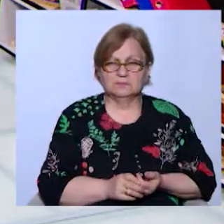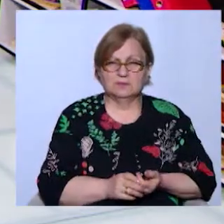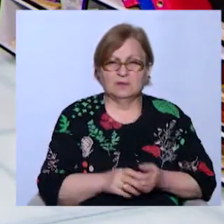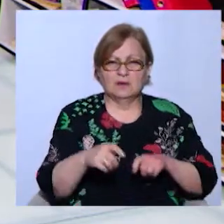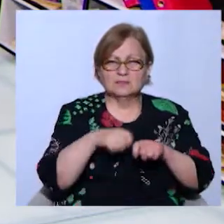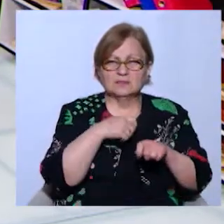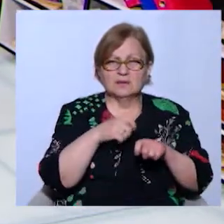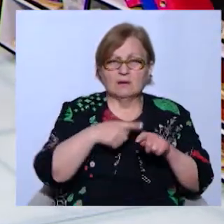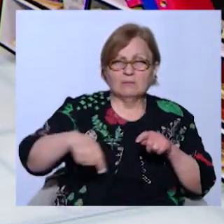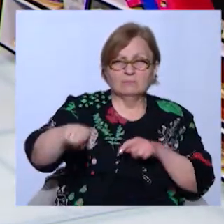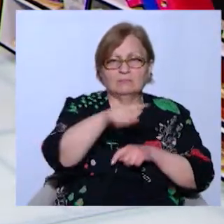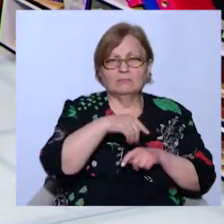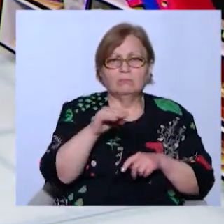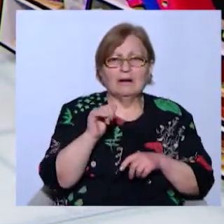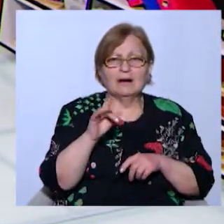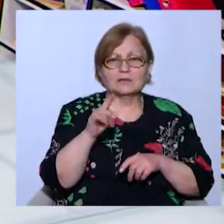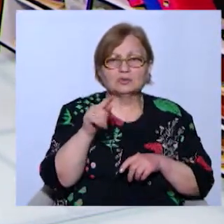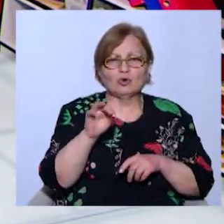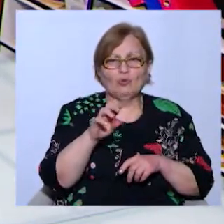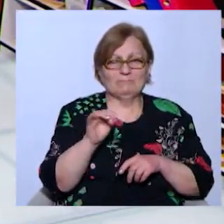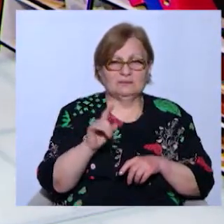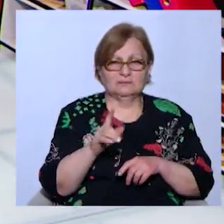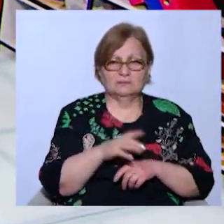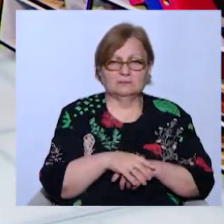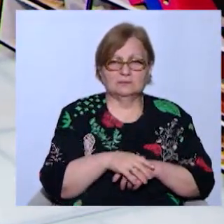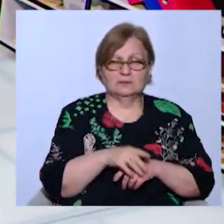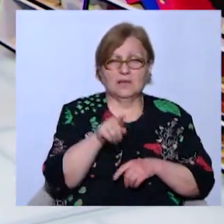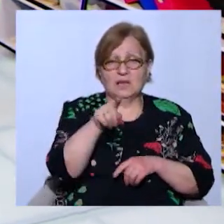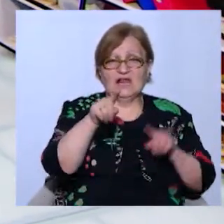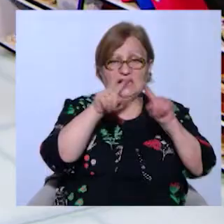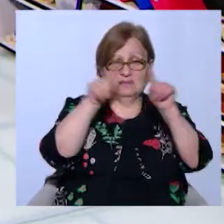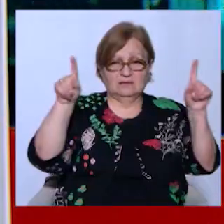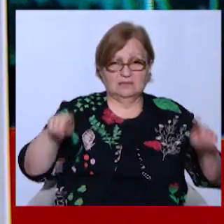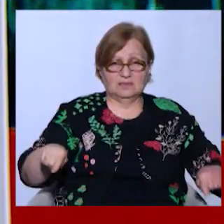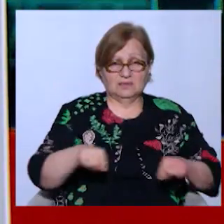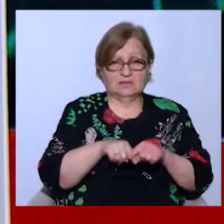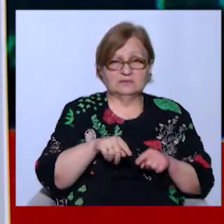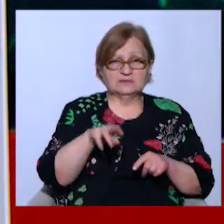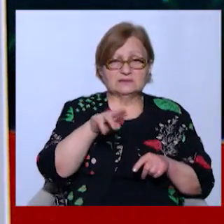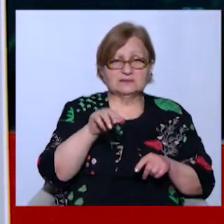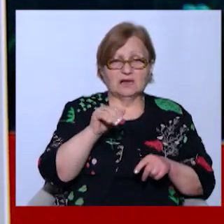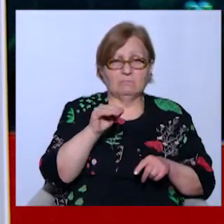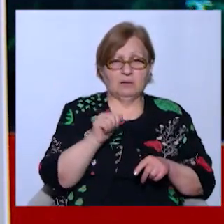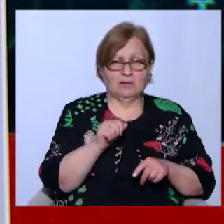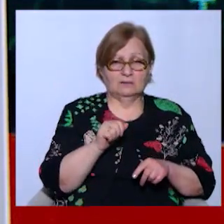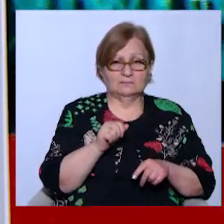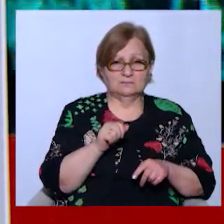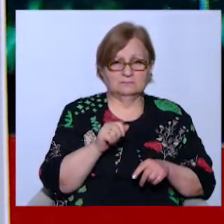ფართობის ცნება შემოვიტანო, რომ აი ამ დაფის სიმტკეზე მე შემოფარგლე აი რაღაცა